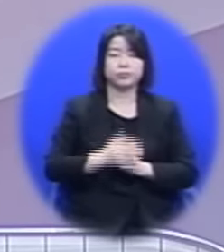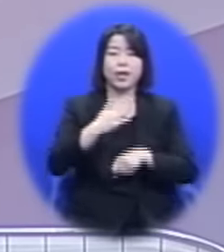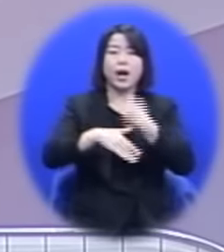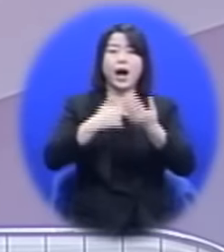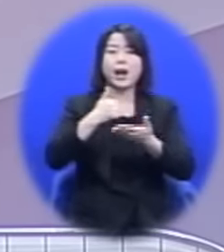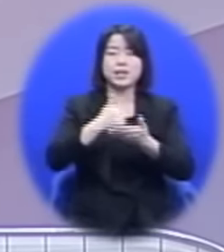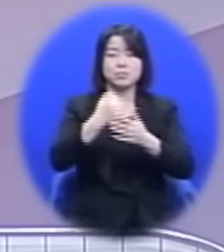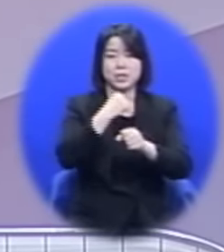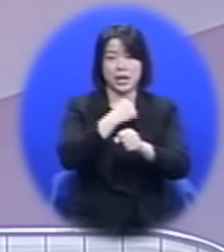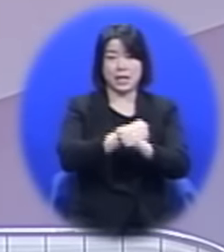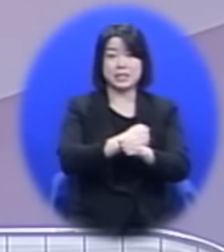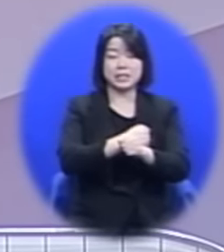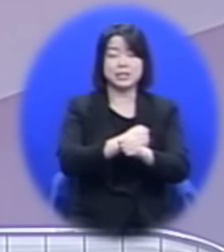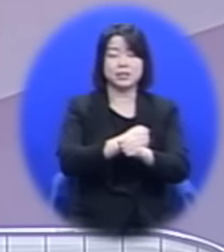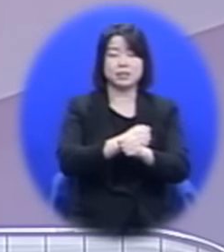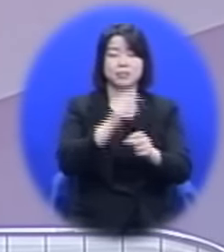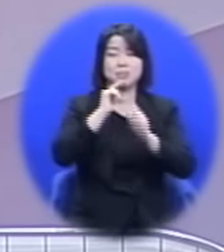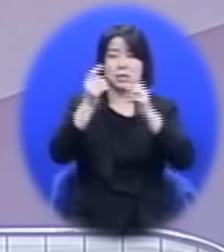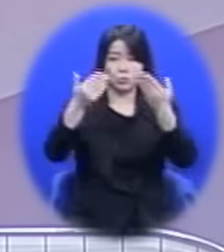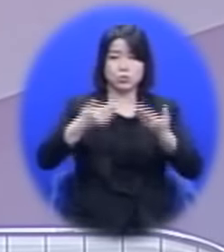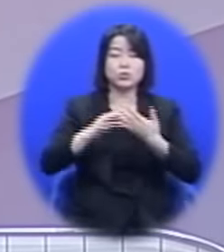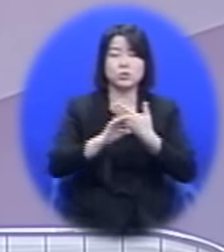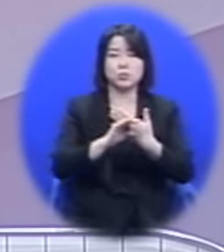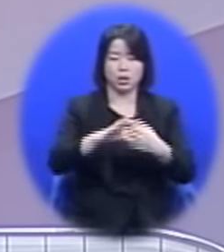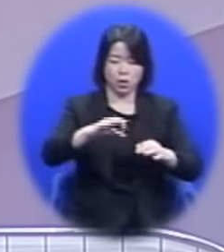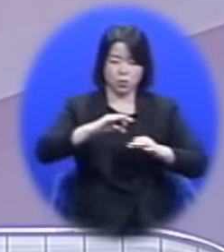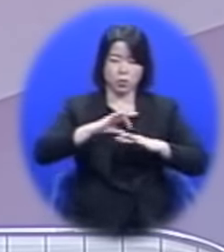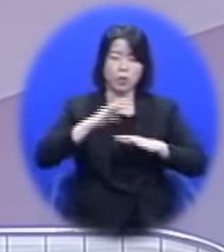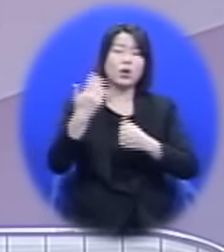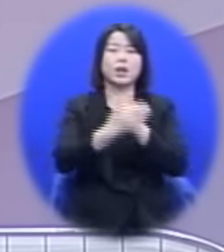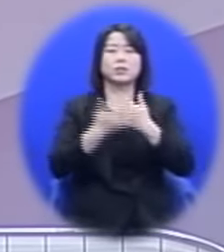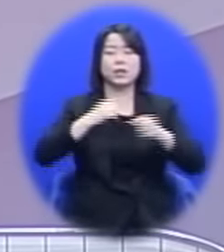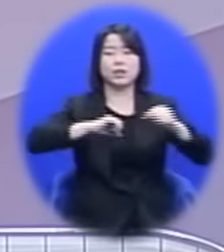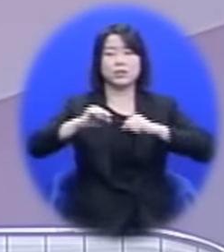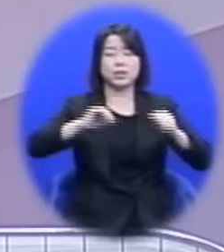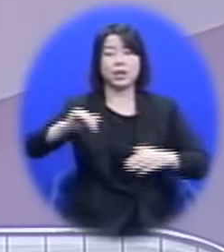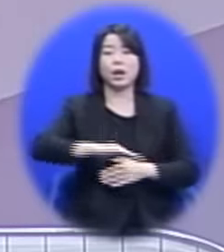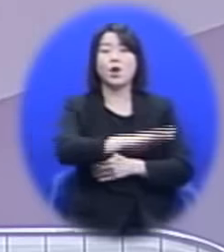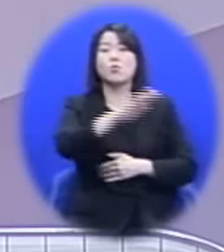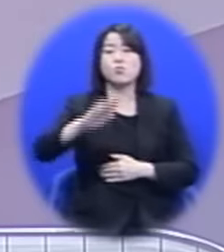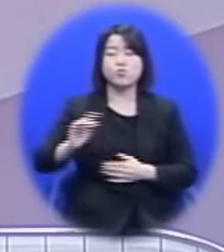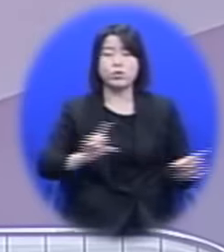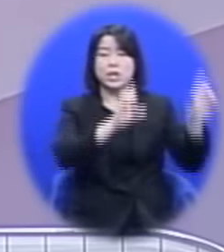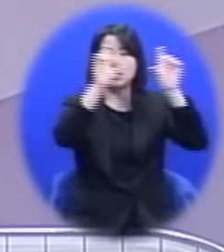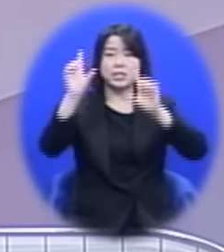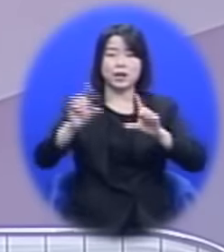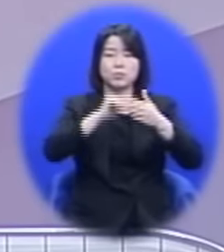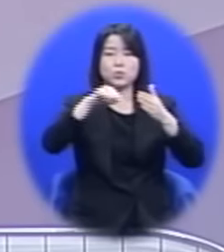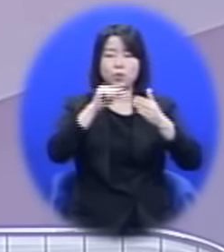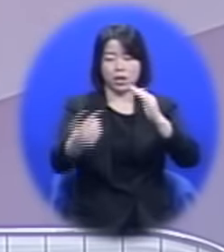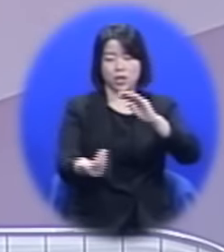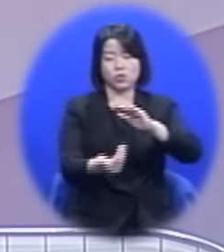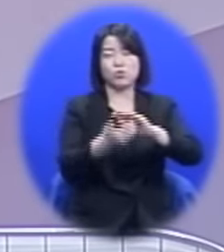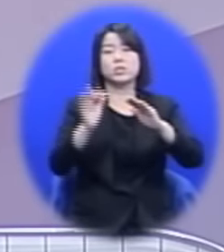하나님이 하신다고 하시면 놀라운 은혜의 역사가 우리의 삶에 이렇게 이루어지는 것입니다.